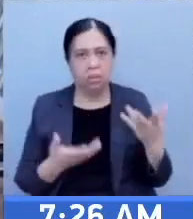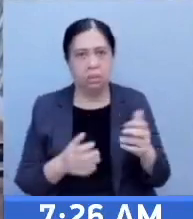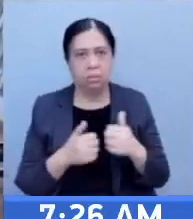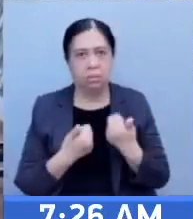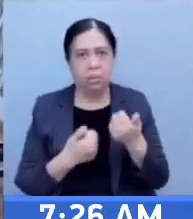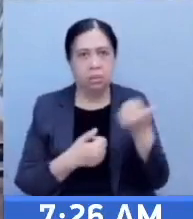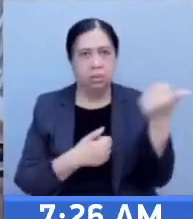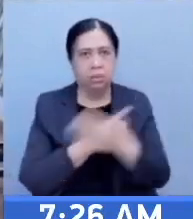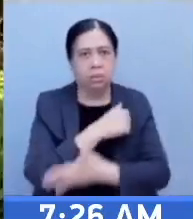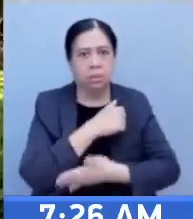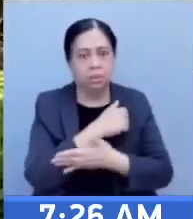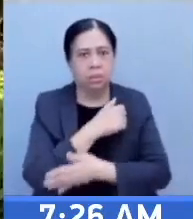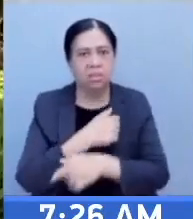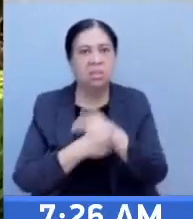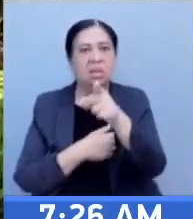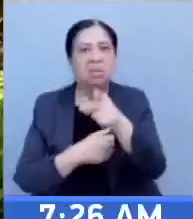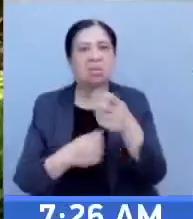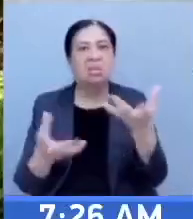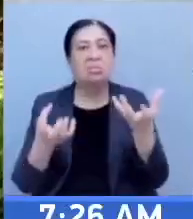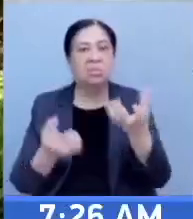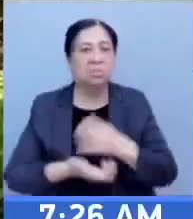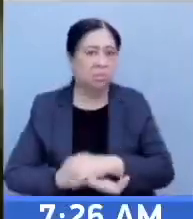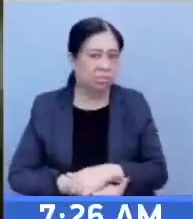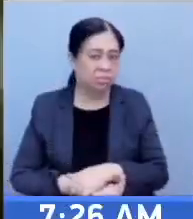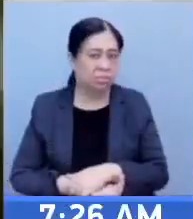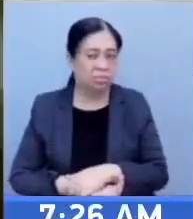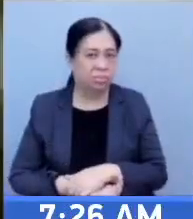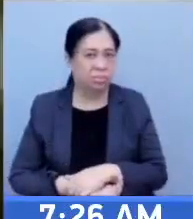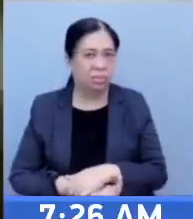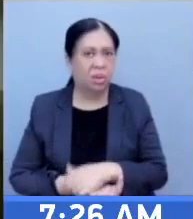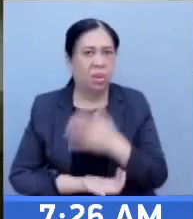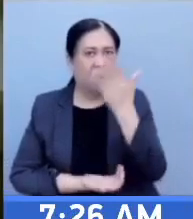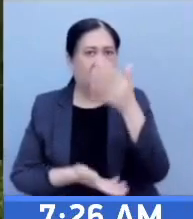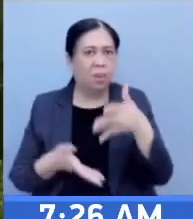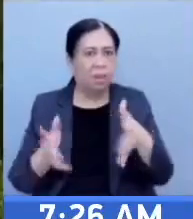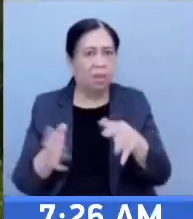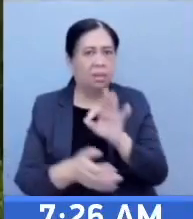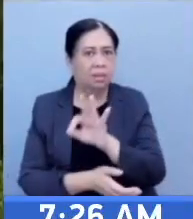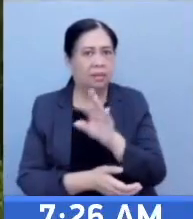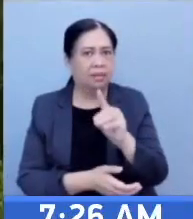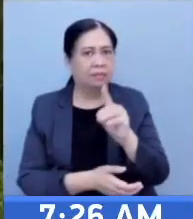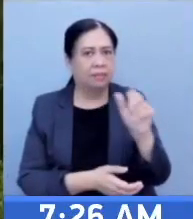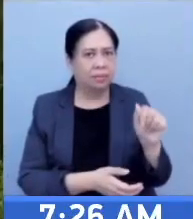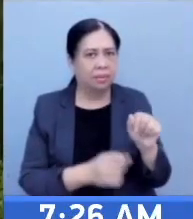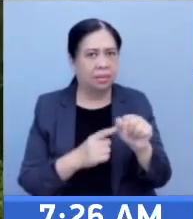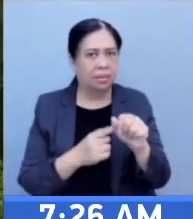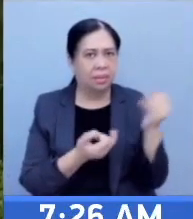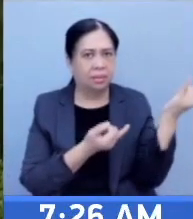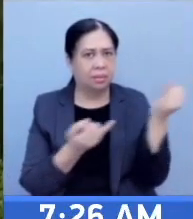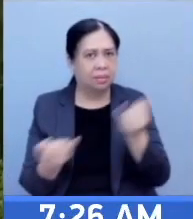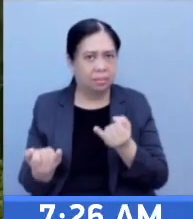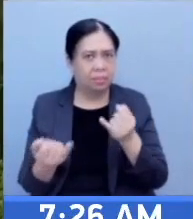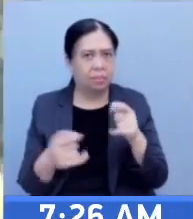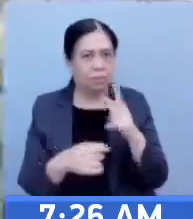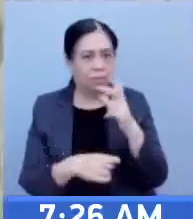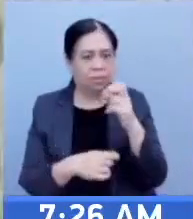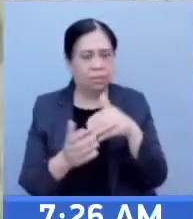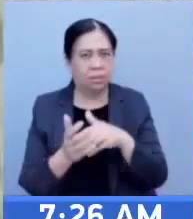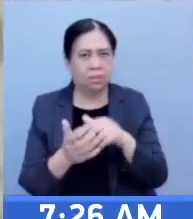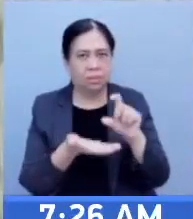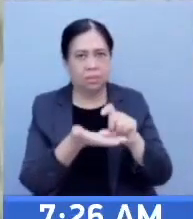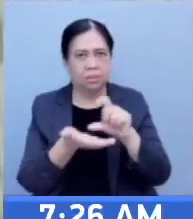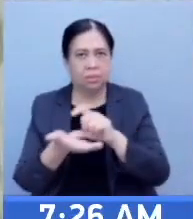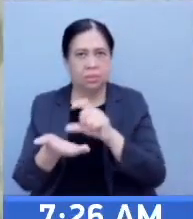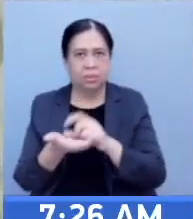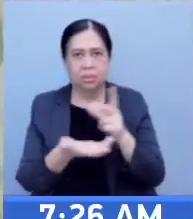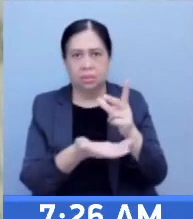Kayo lang ang may gusto eh. Bakit din daw pinayagan ng Food and Drug Administration ang pag-angkat ng 300,000 doses ng bakuna? Ayon